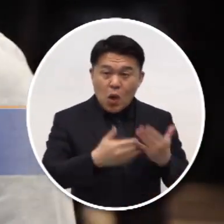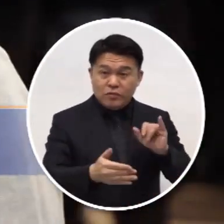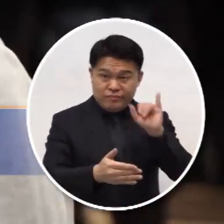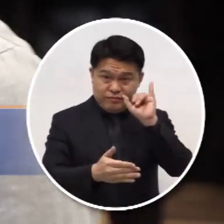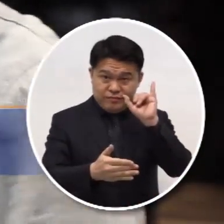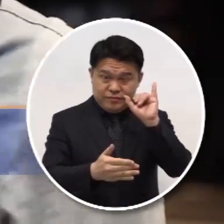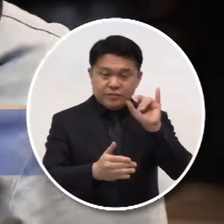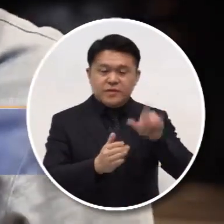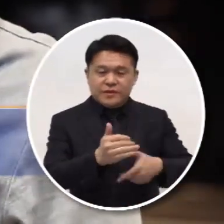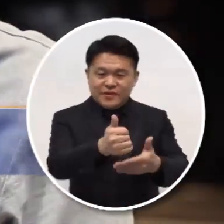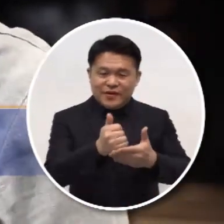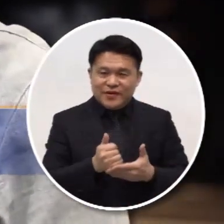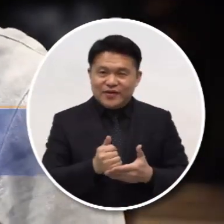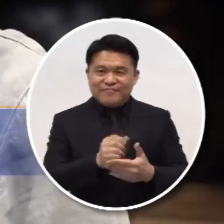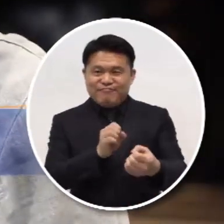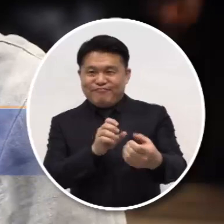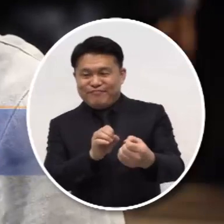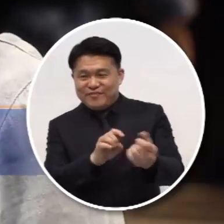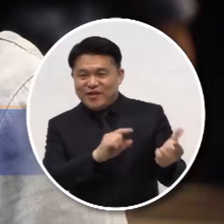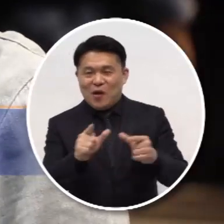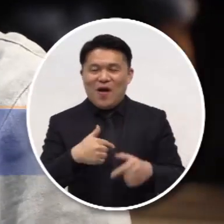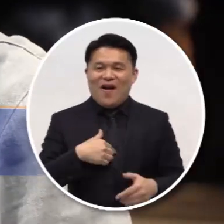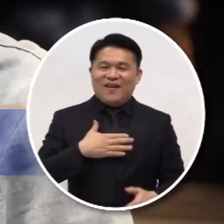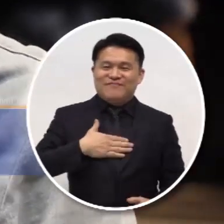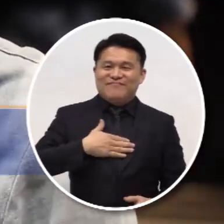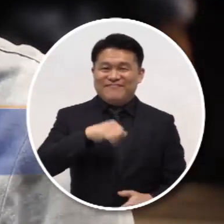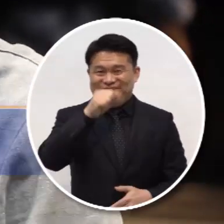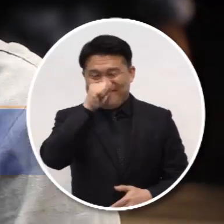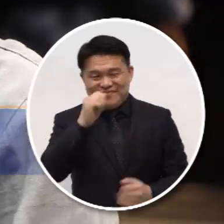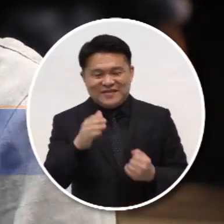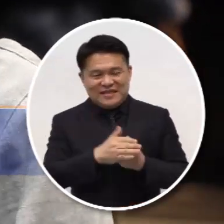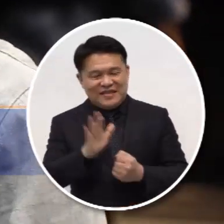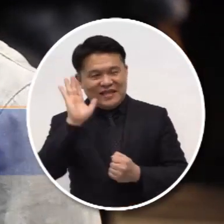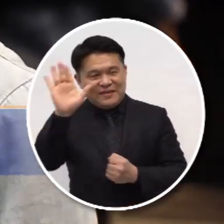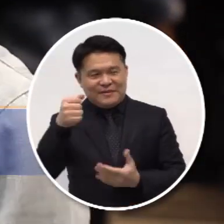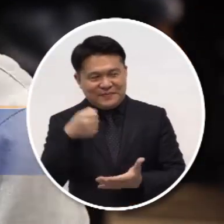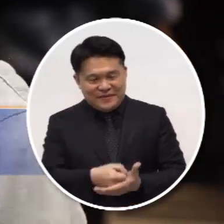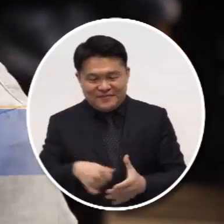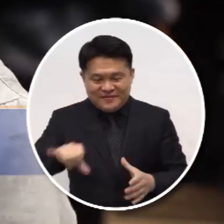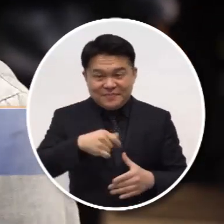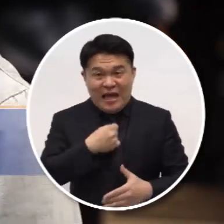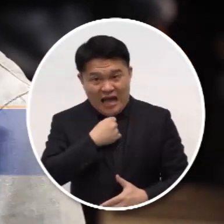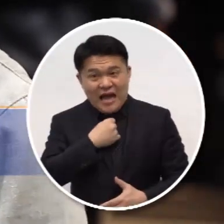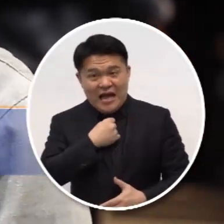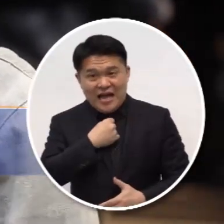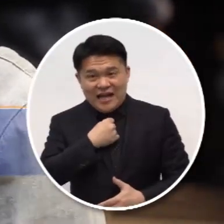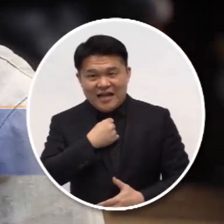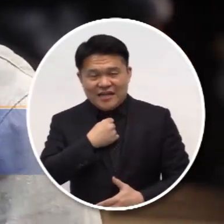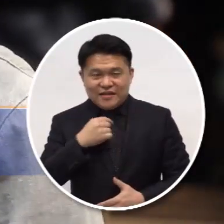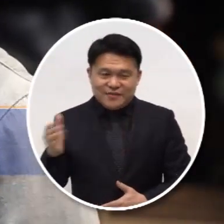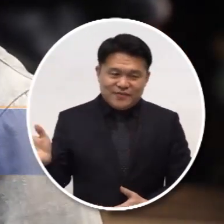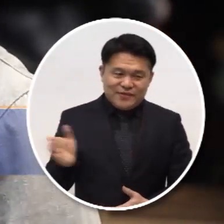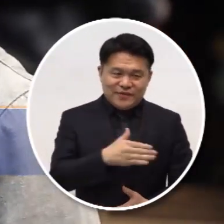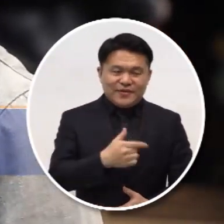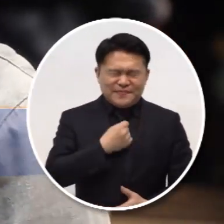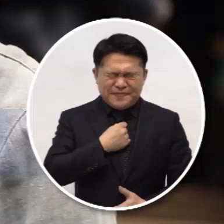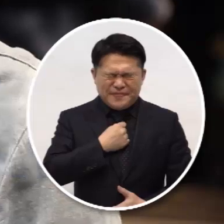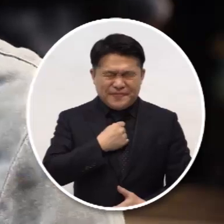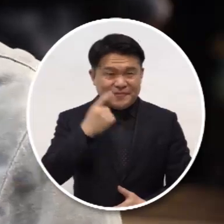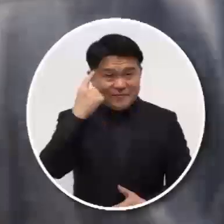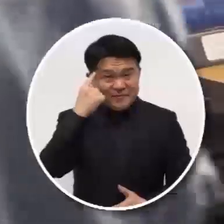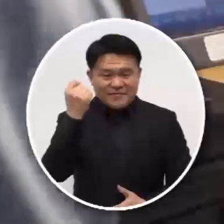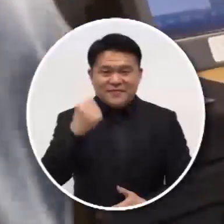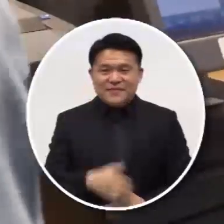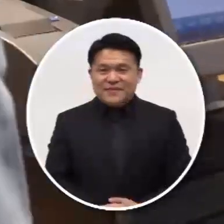해보면서 고객님들이랑 같이 소통하고 이런 점이 좋아가지고 바리스타 쪽으로 가야겠다. 그때부터 꿈을 가지게